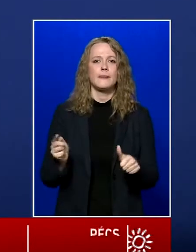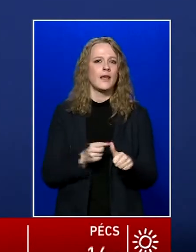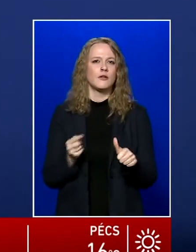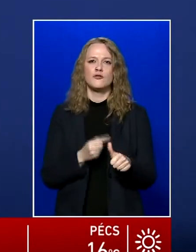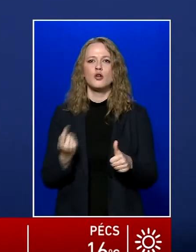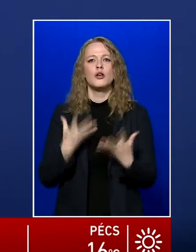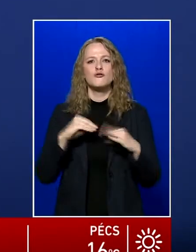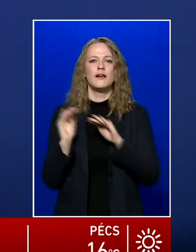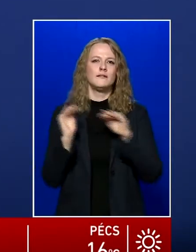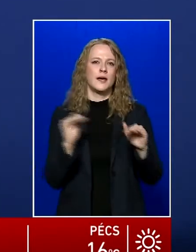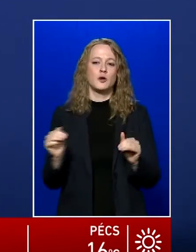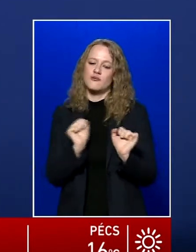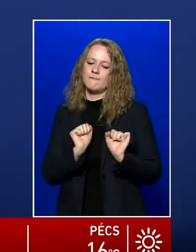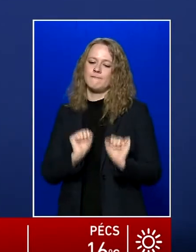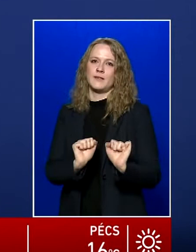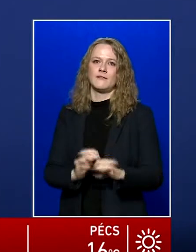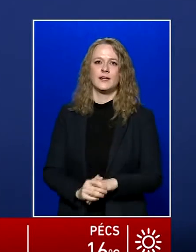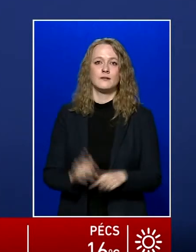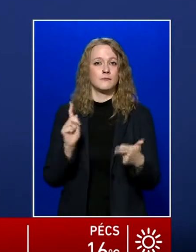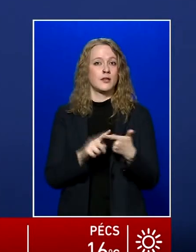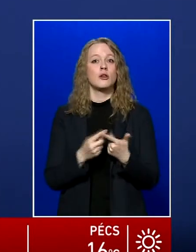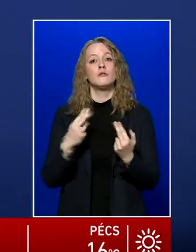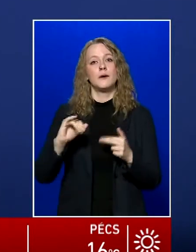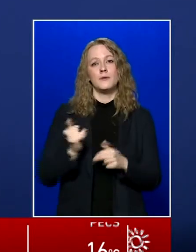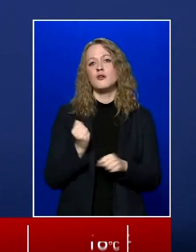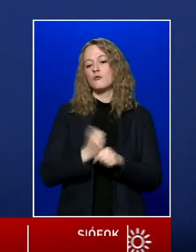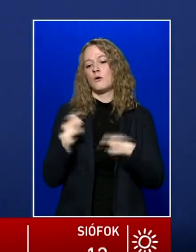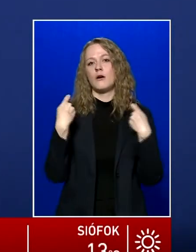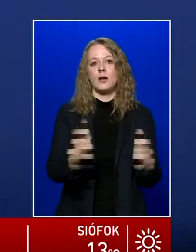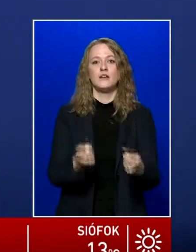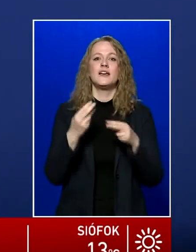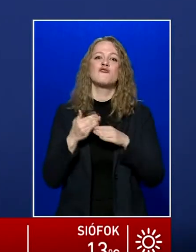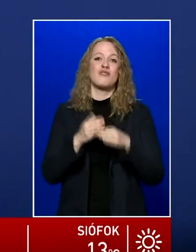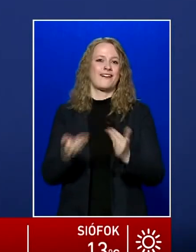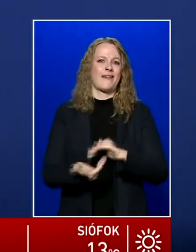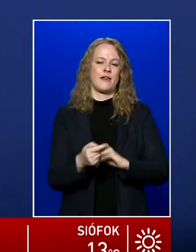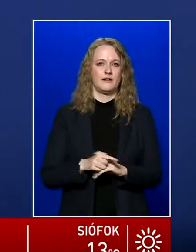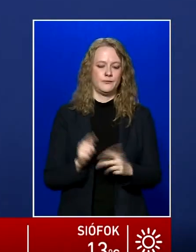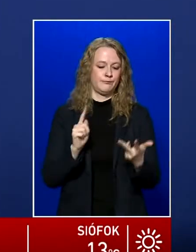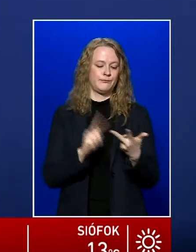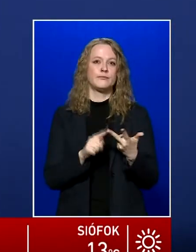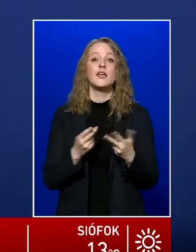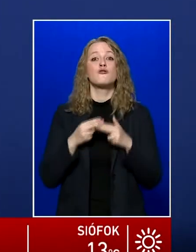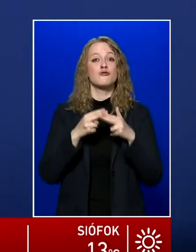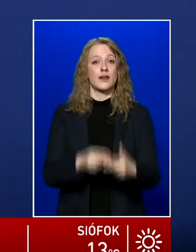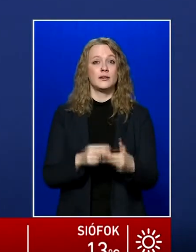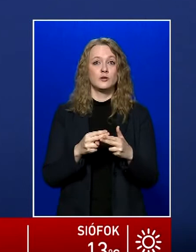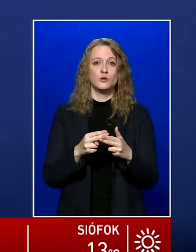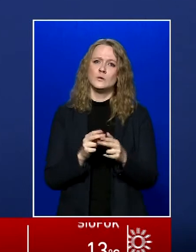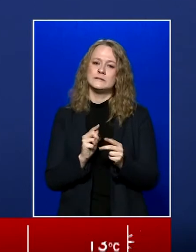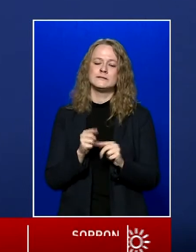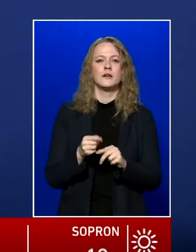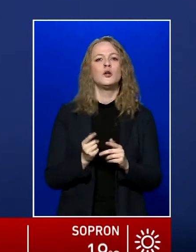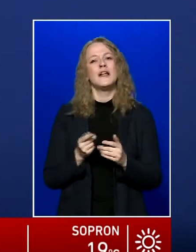hogy a családtámogatásokat megvédjük. A második, hogy továbbra is munkát adunk segély helyett. A harmadik, hogy segítünk átvészelni